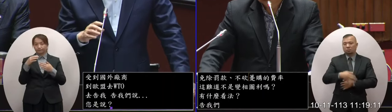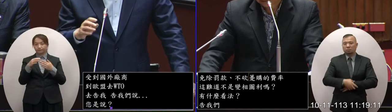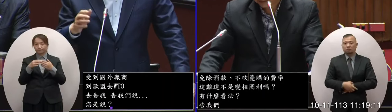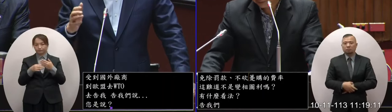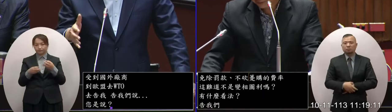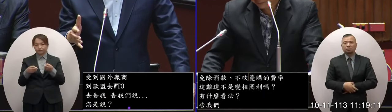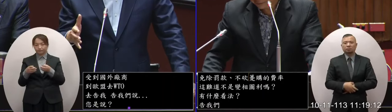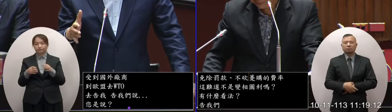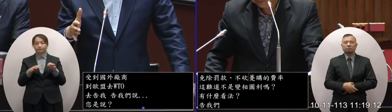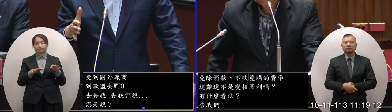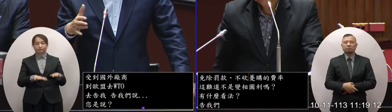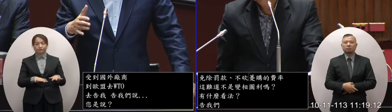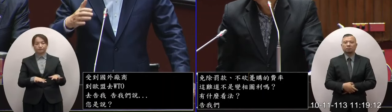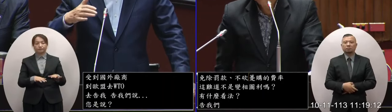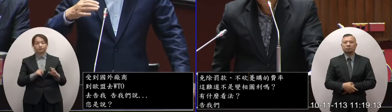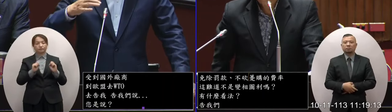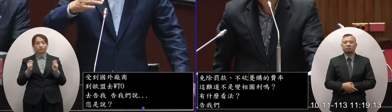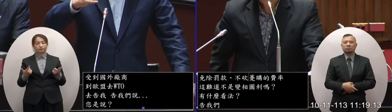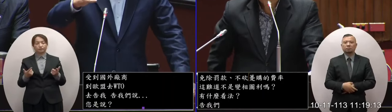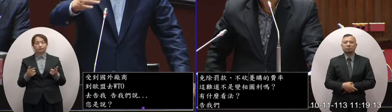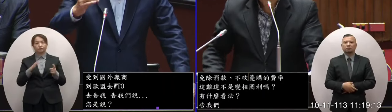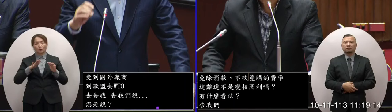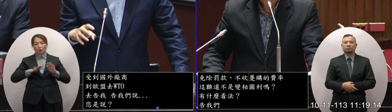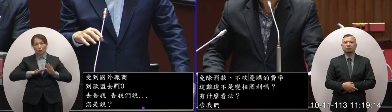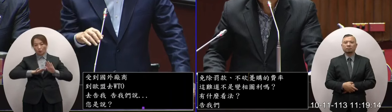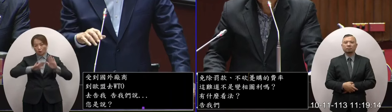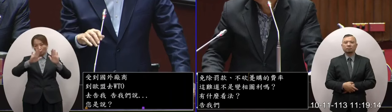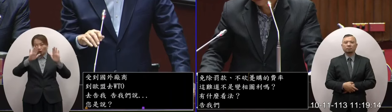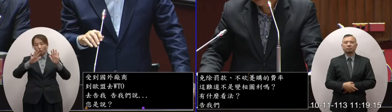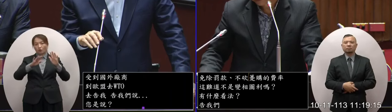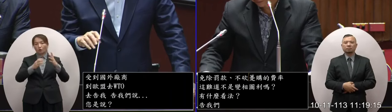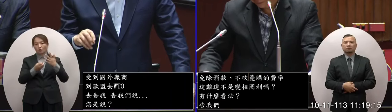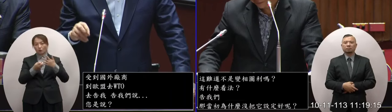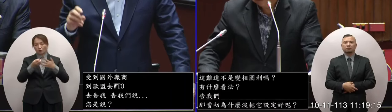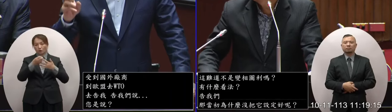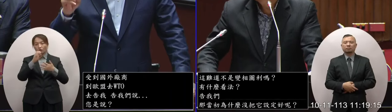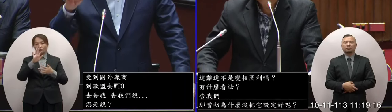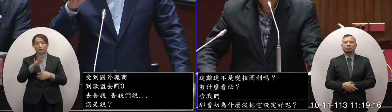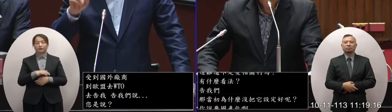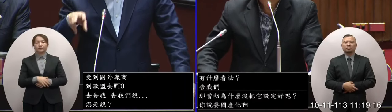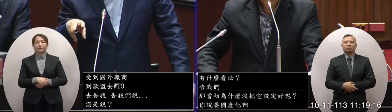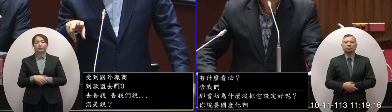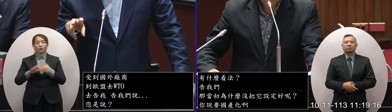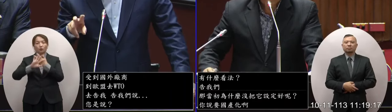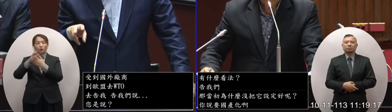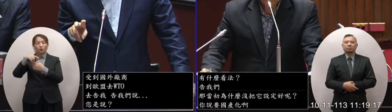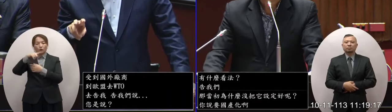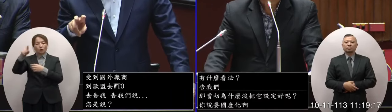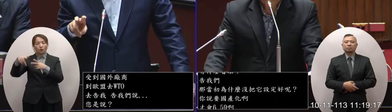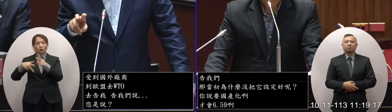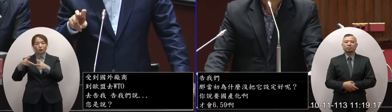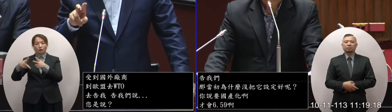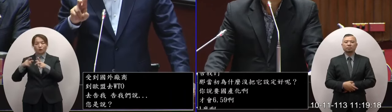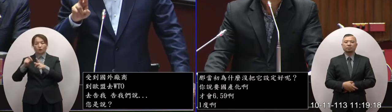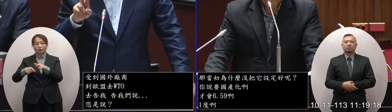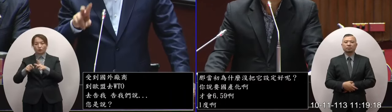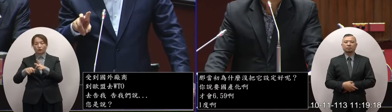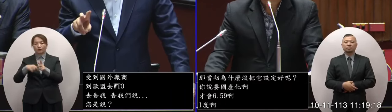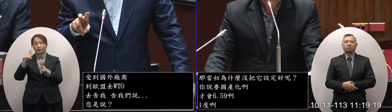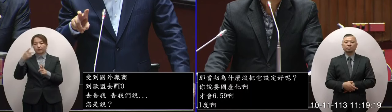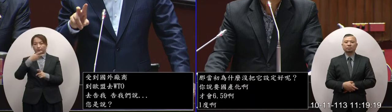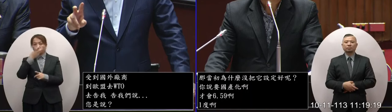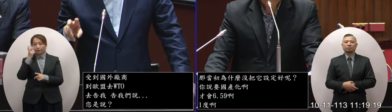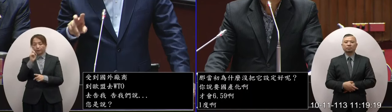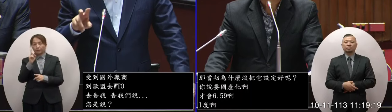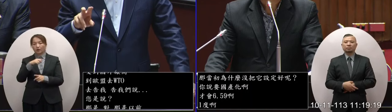那现在呢？这个不一样，因为已经进步到这个阶段了，所以他们外国的这个厂商啊，他们发